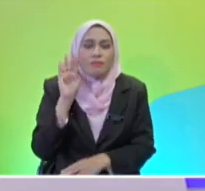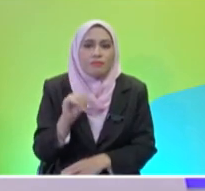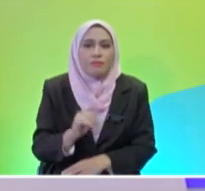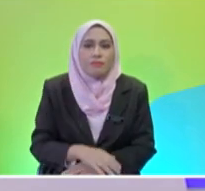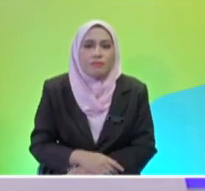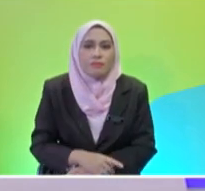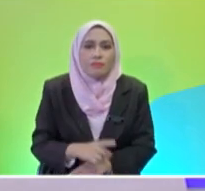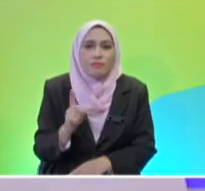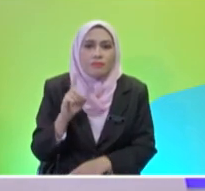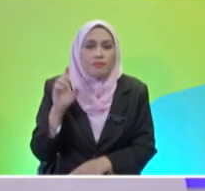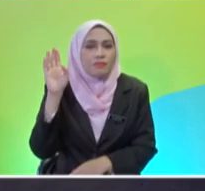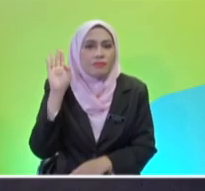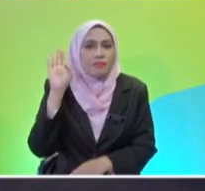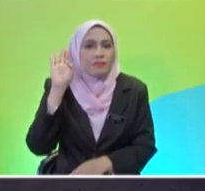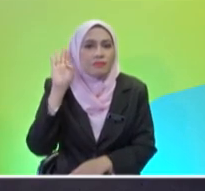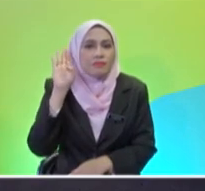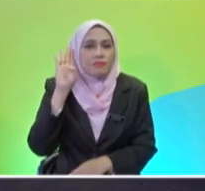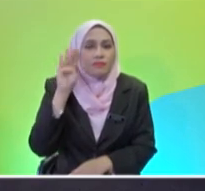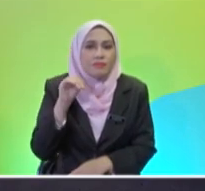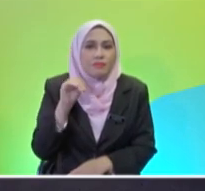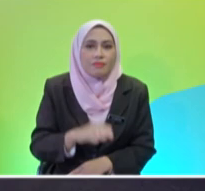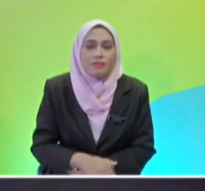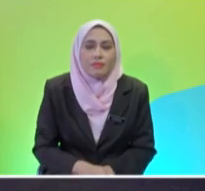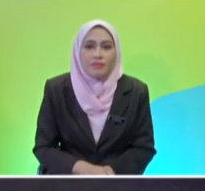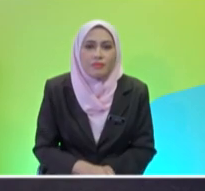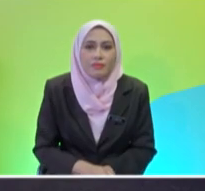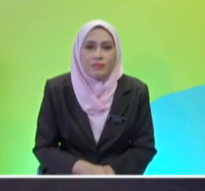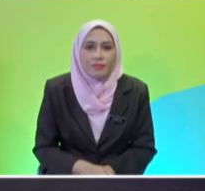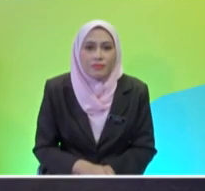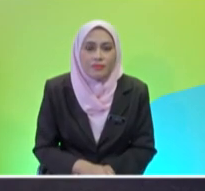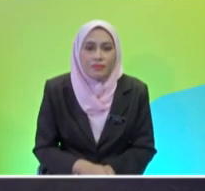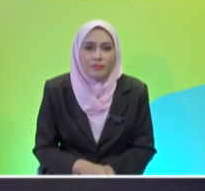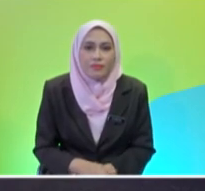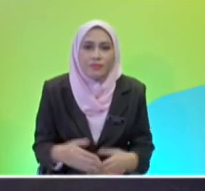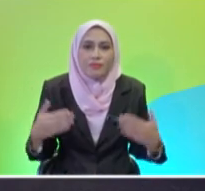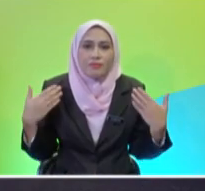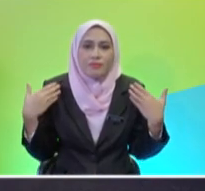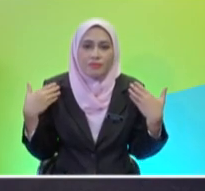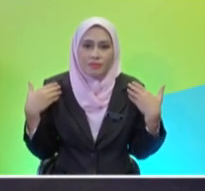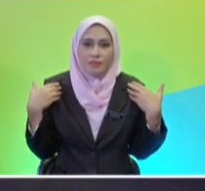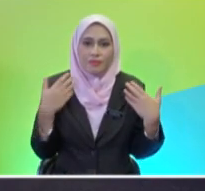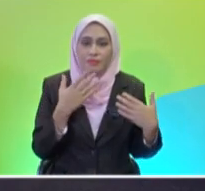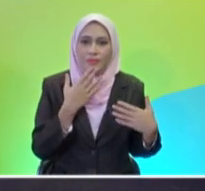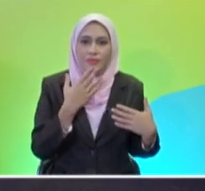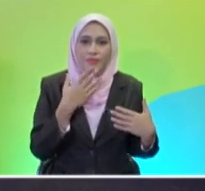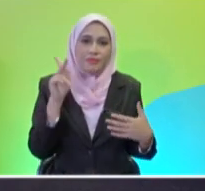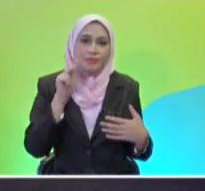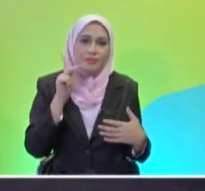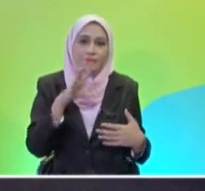Yang mana ya anak murid? Lebah ni bentuk dia berbelang-belang tu cikgu. Nampak tak kat atas ni